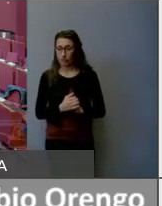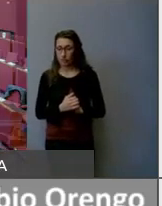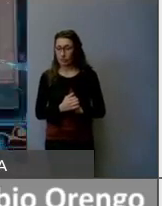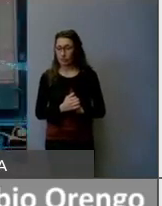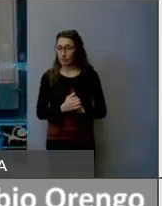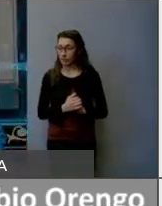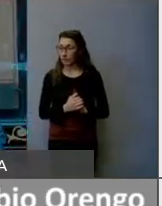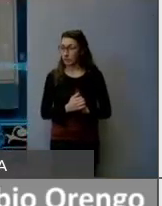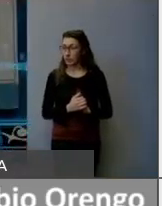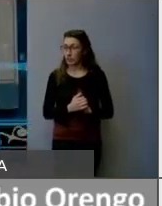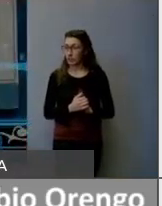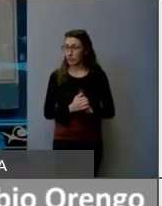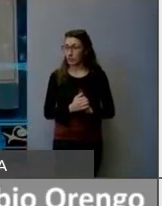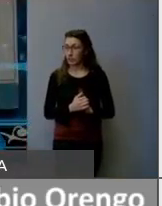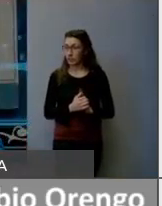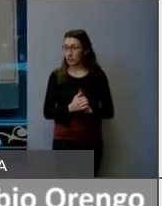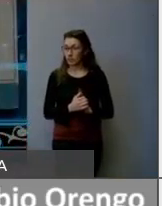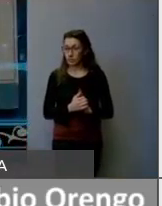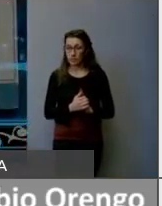Bene, passiamo